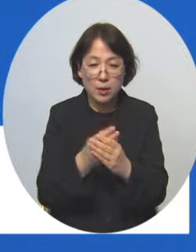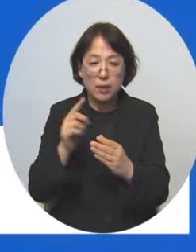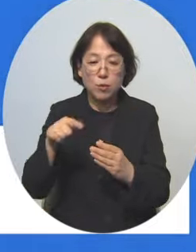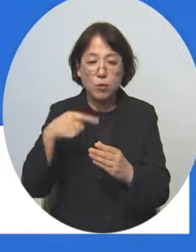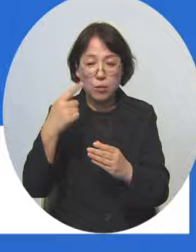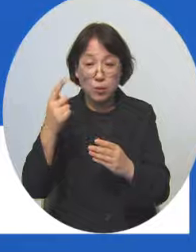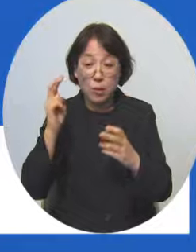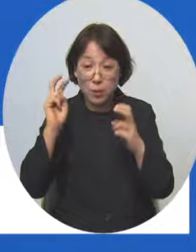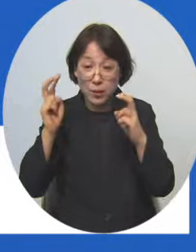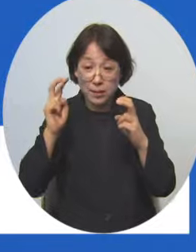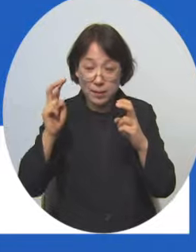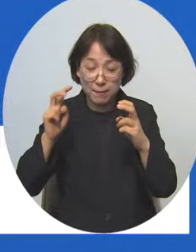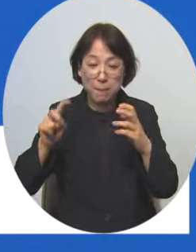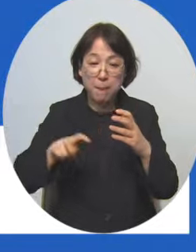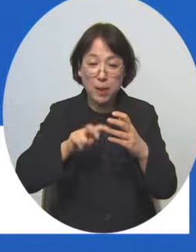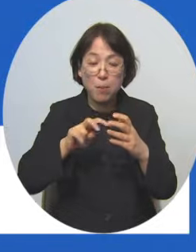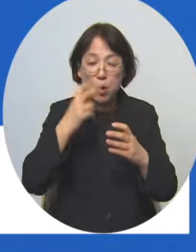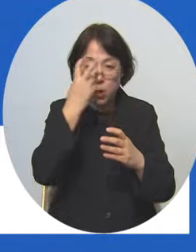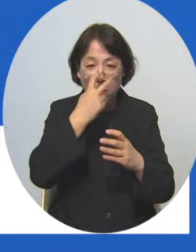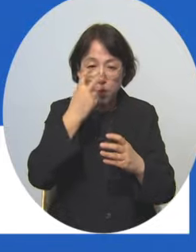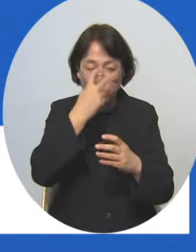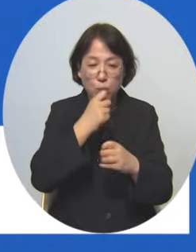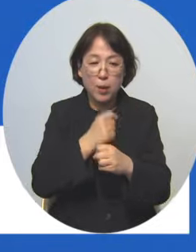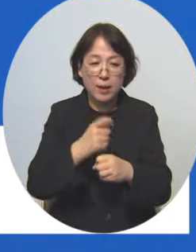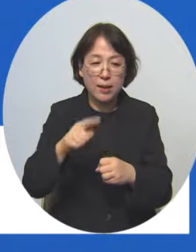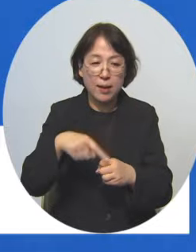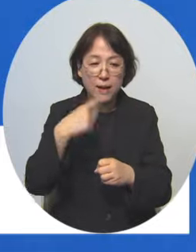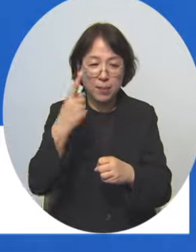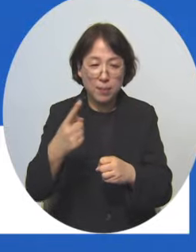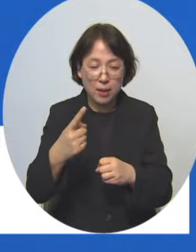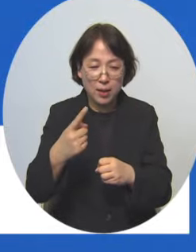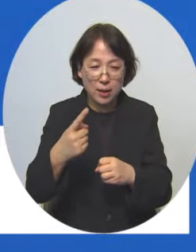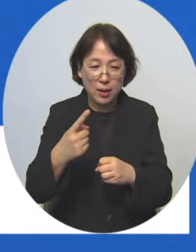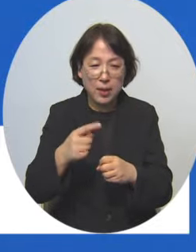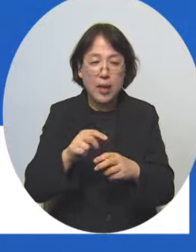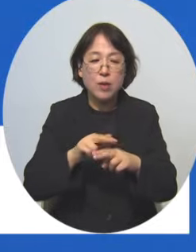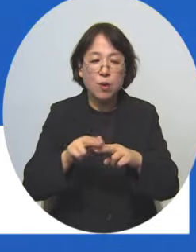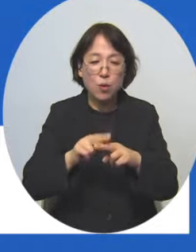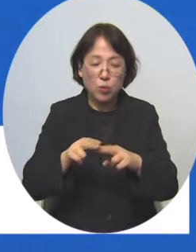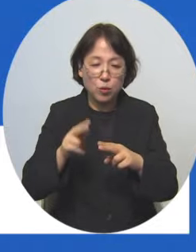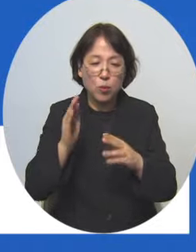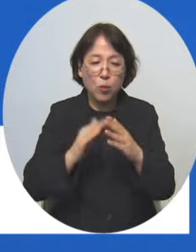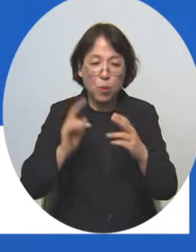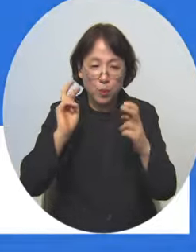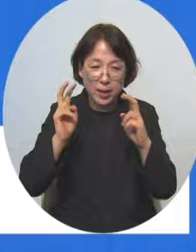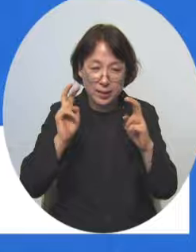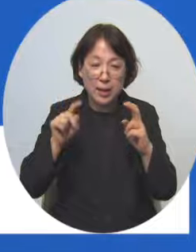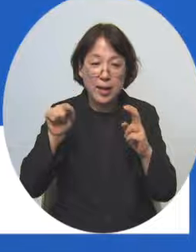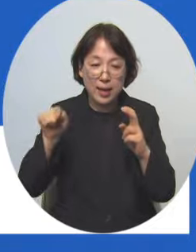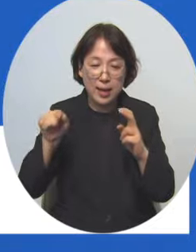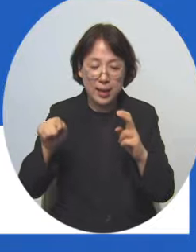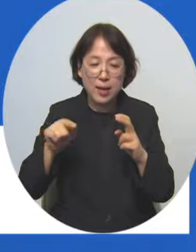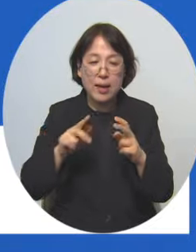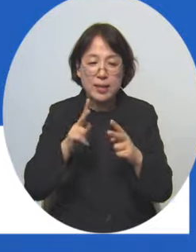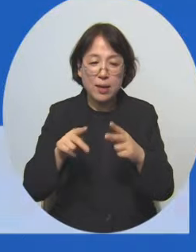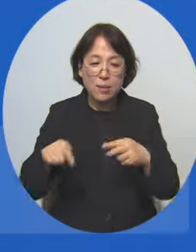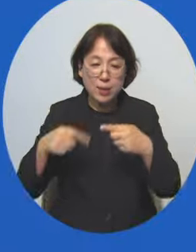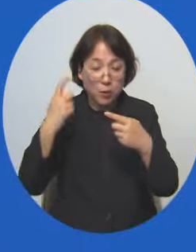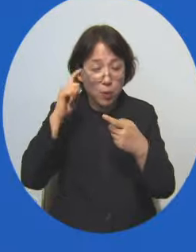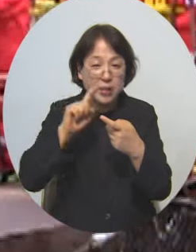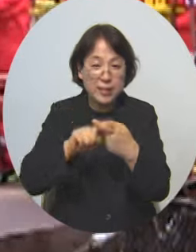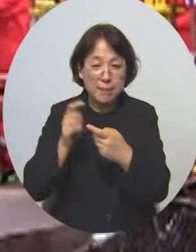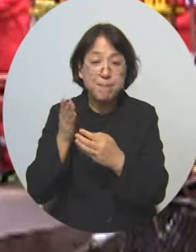이후 이 회사는 내부 검토를 거쳐 공사 측에 사업 참여 관심을